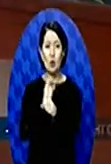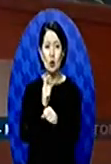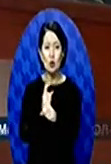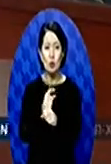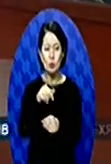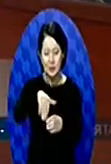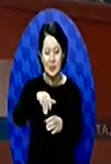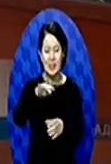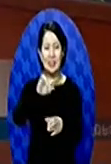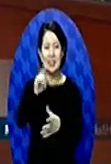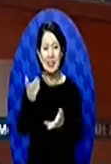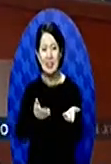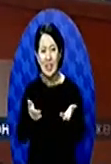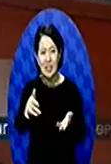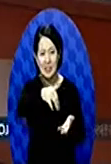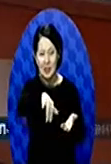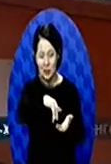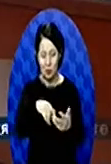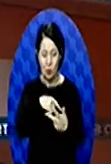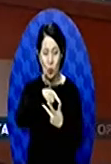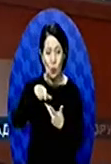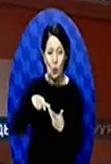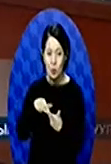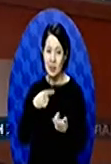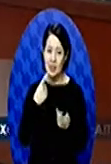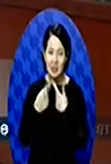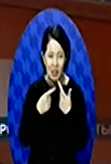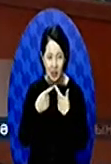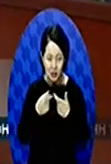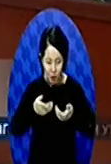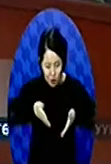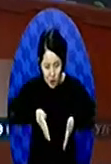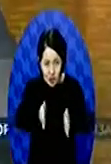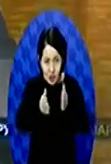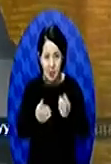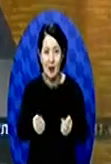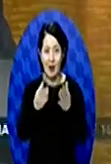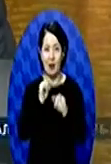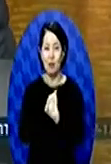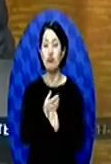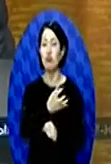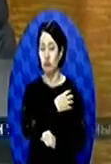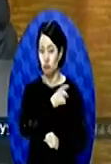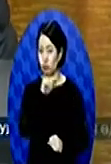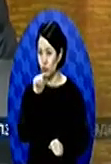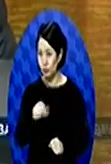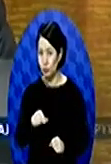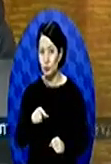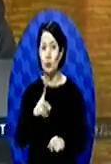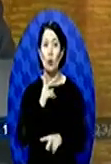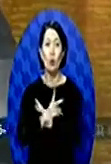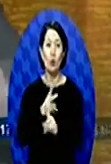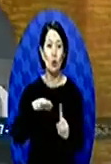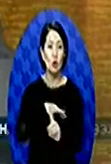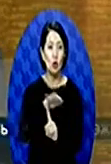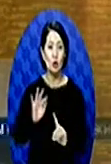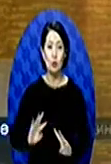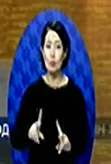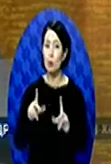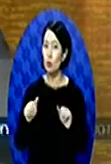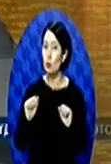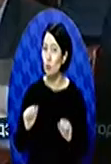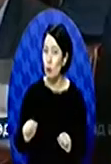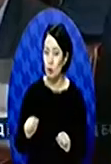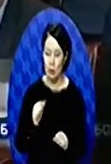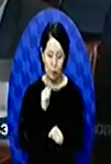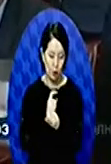байгаа асуудлыг гурван талаасаа ярилцаж гол чиг шүүмийг гаргах чиг үүрэгтэй юм а. Өмнөх хэлцээрээр хууль эрхцээ орчин боловсруулах, хөдөлмөр эрхлэлтийг